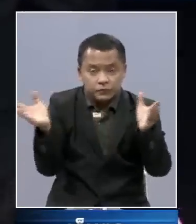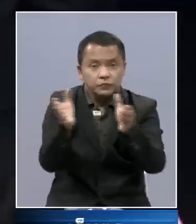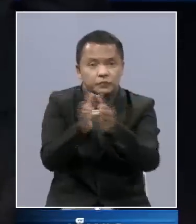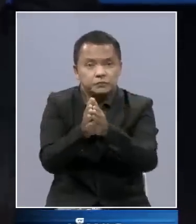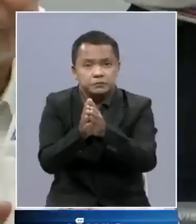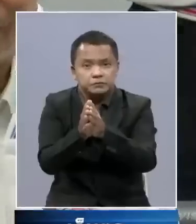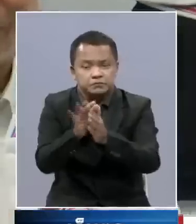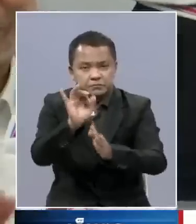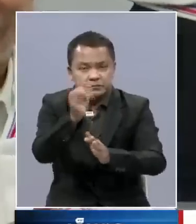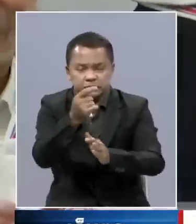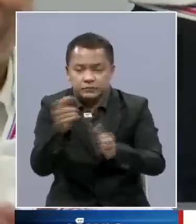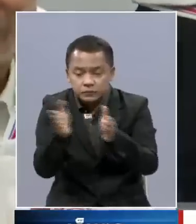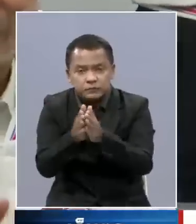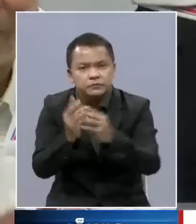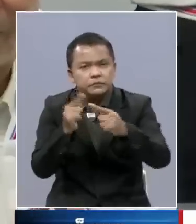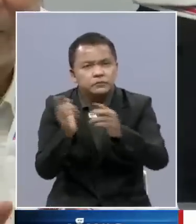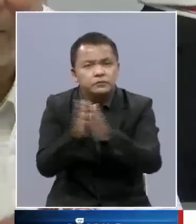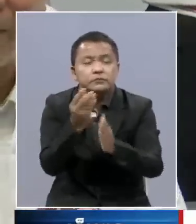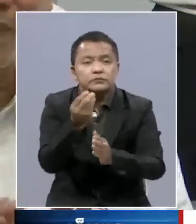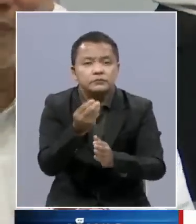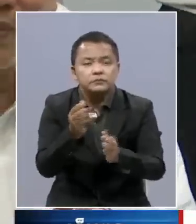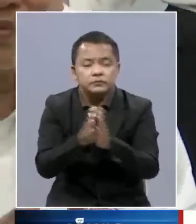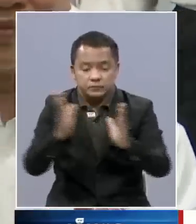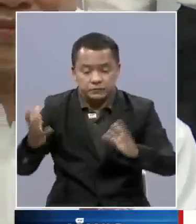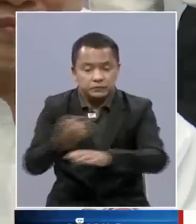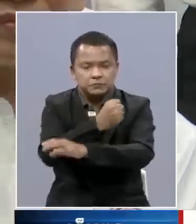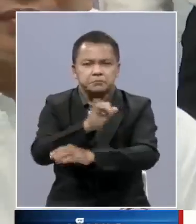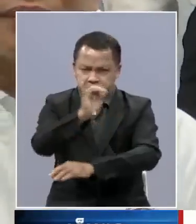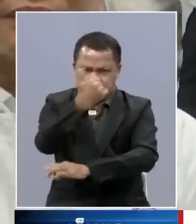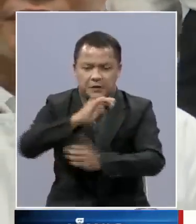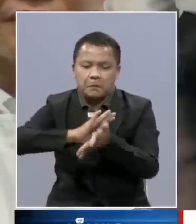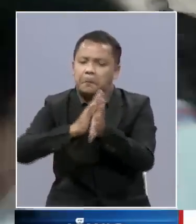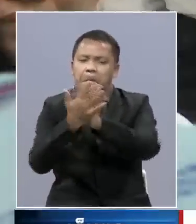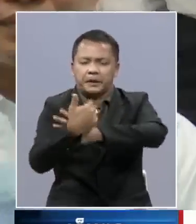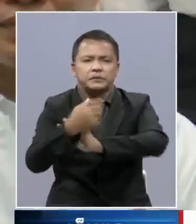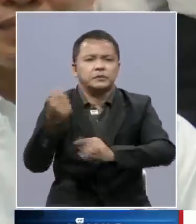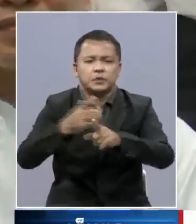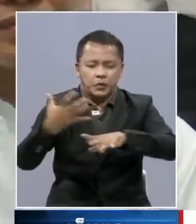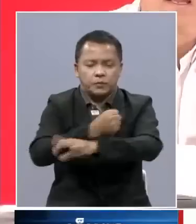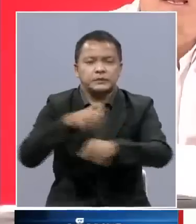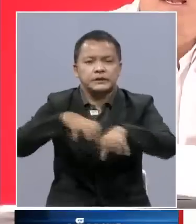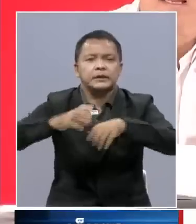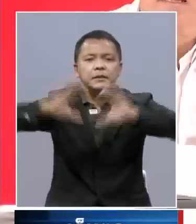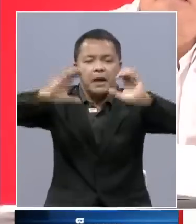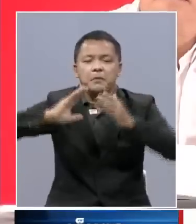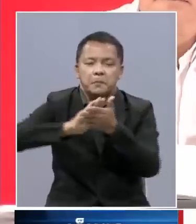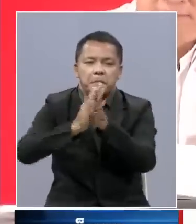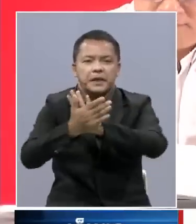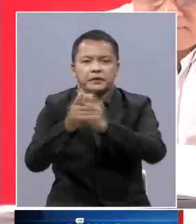แล้วเนี่ยมันจะเป็นยังไงต่อไปนะฮะต้องบอกว่าในทางการเมืองเนี่ยอะไรก็เกิดขึ้นได้เสมอโดยเฉพาะในช่วงการจัดตั้งรัฐบาล